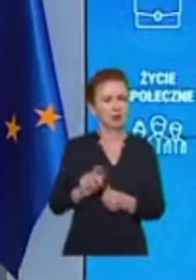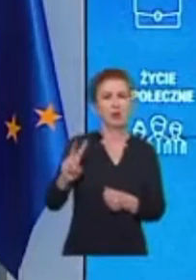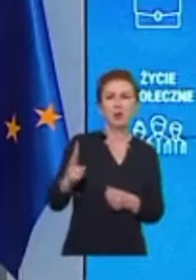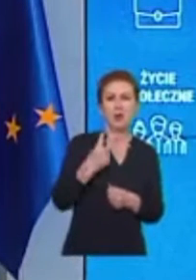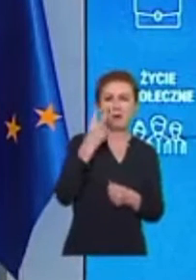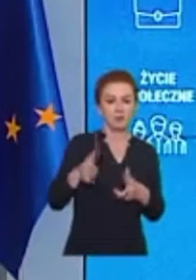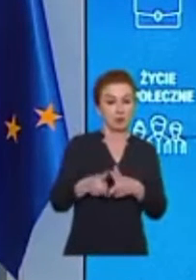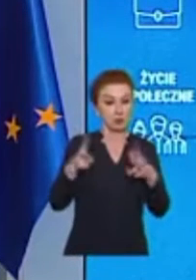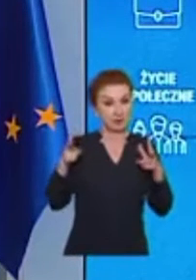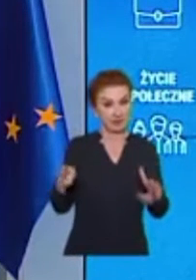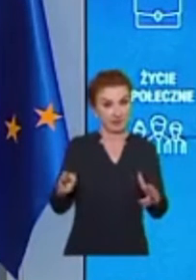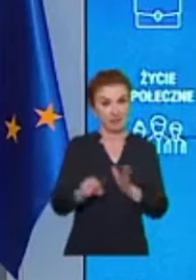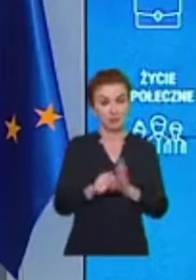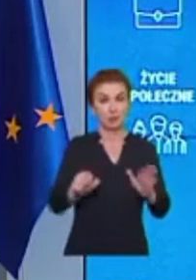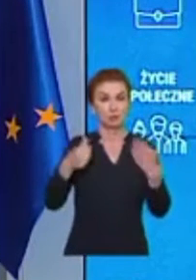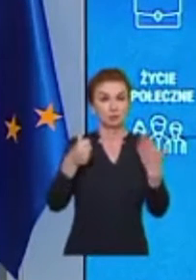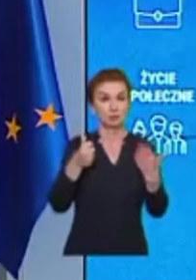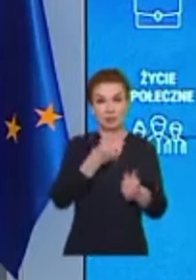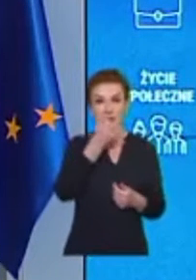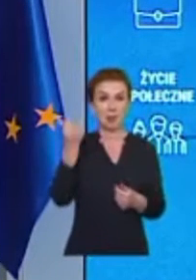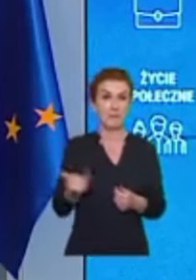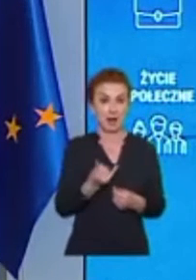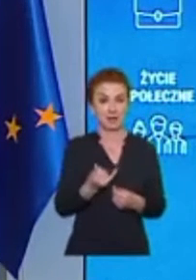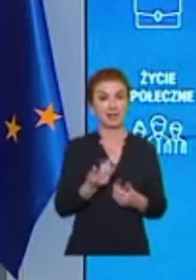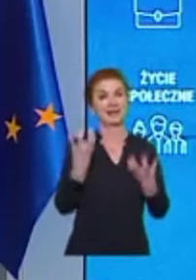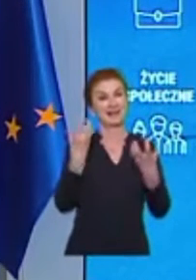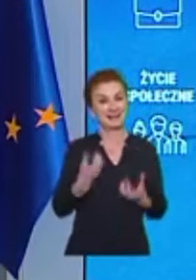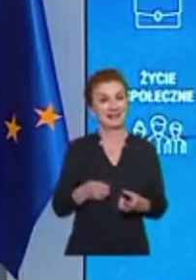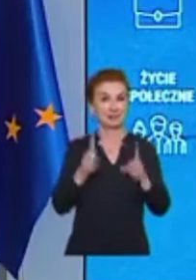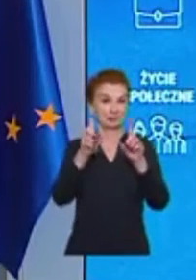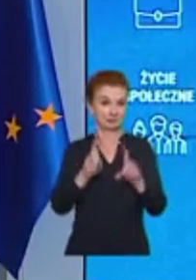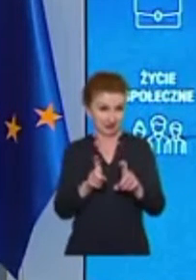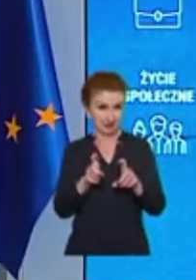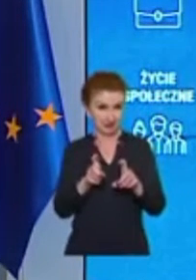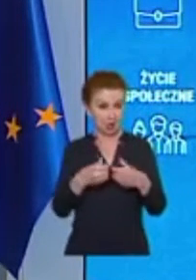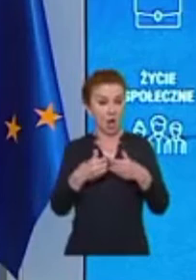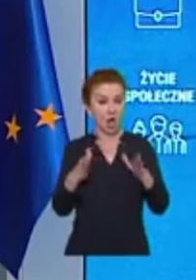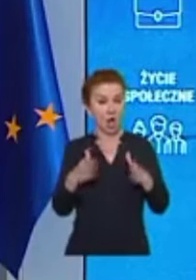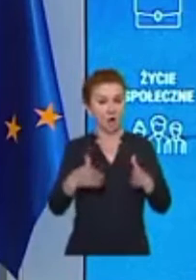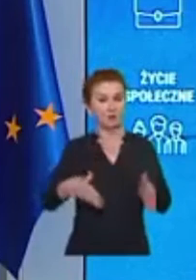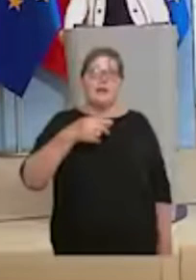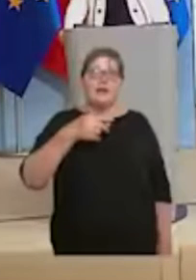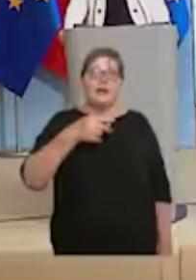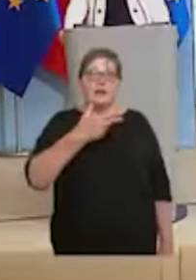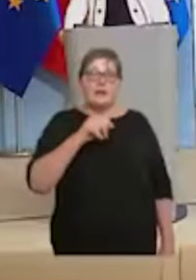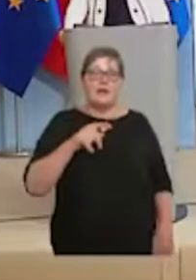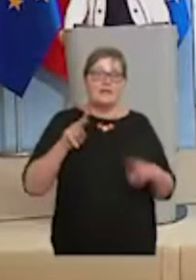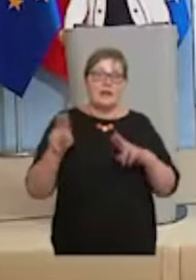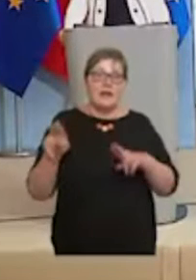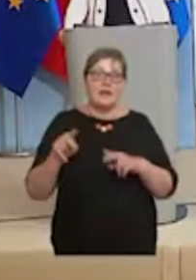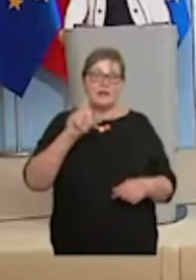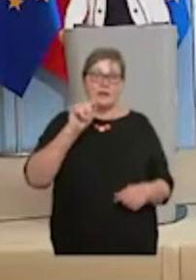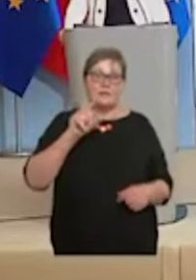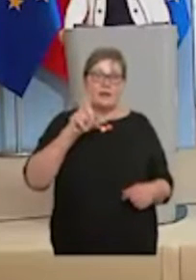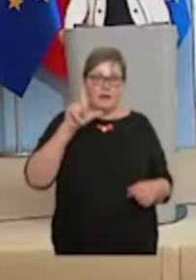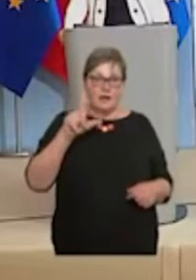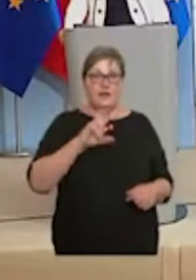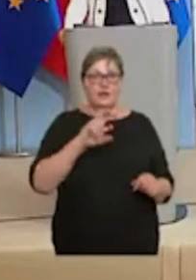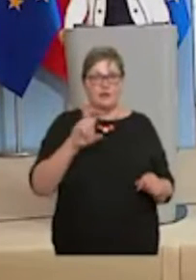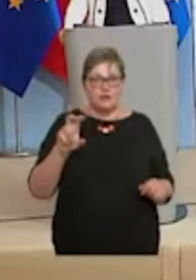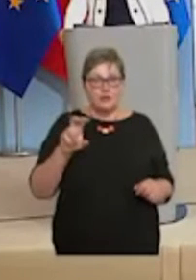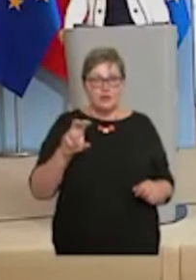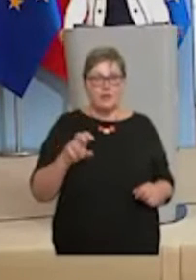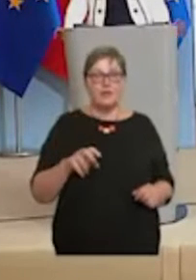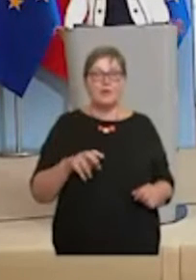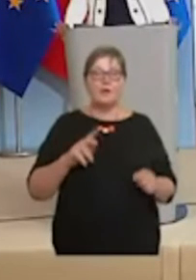Od 6 maja chcemy dopuścić możliwość otwarcia żłobków i przedszkoli. Czy po otwarciu przedszkoli dzieci będą musiały